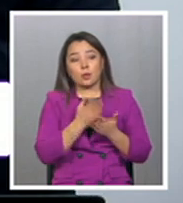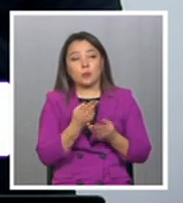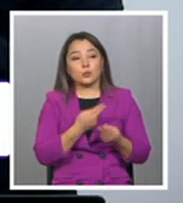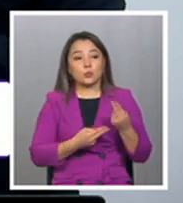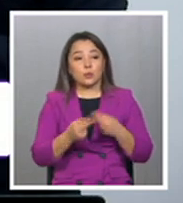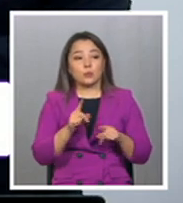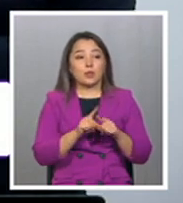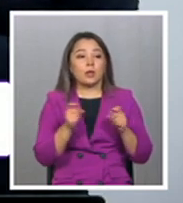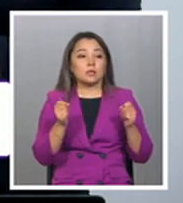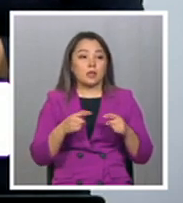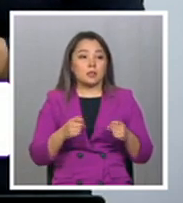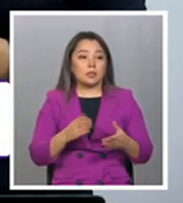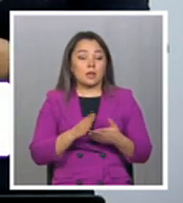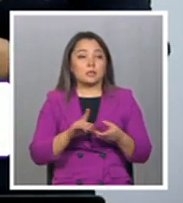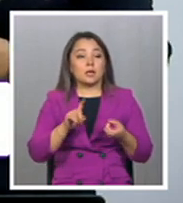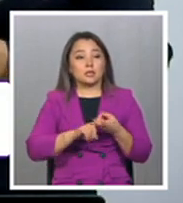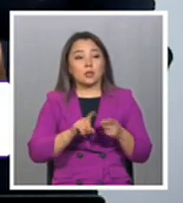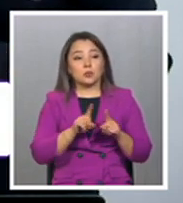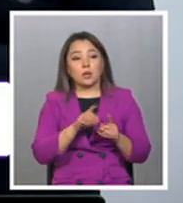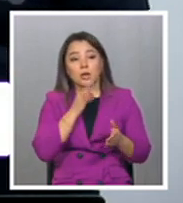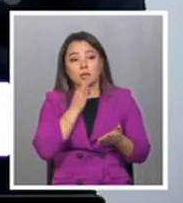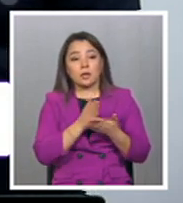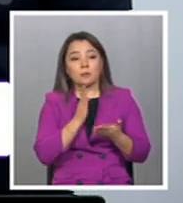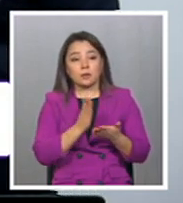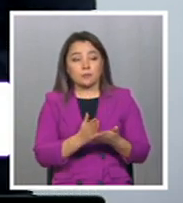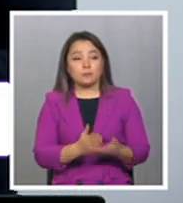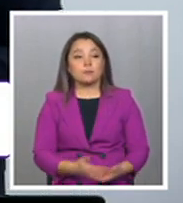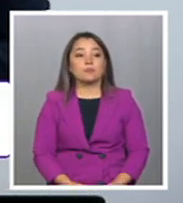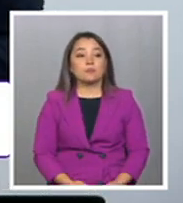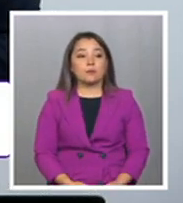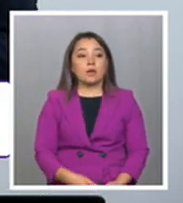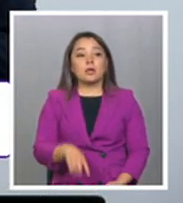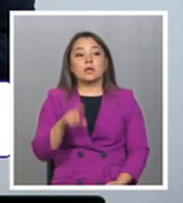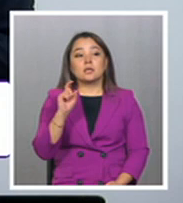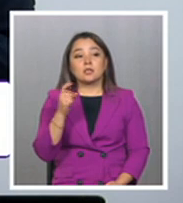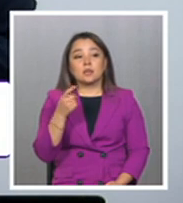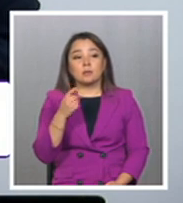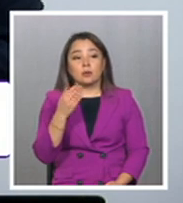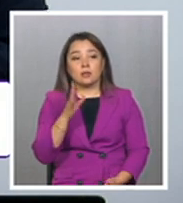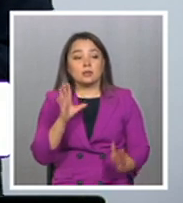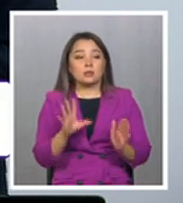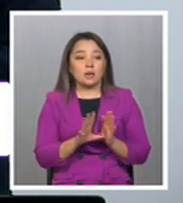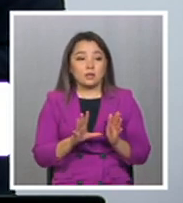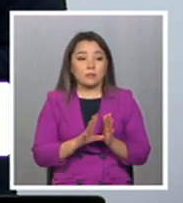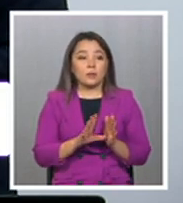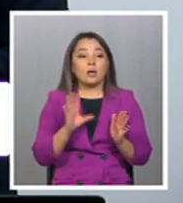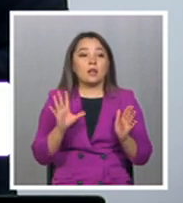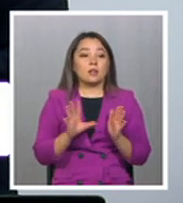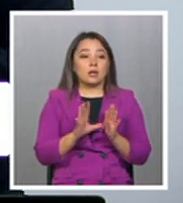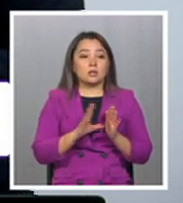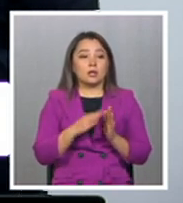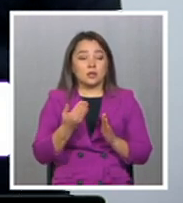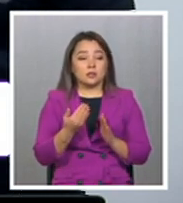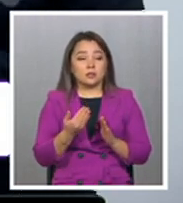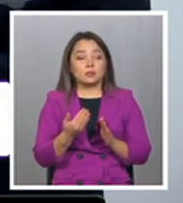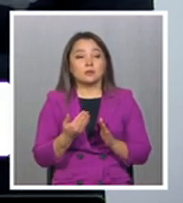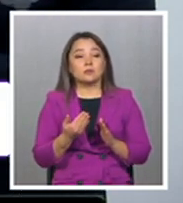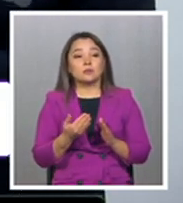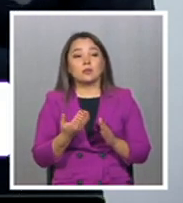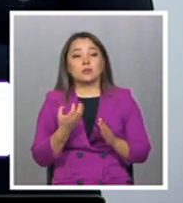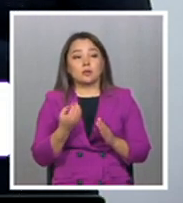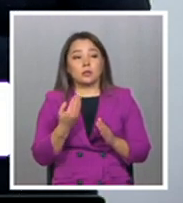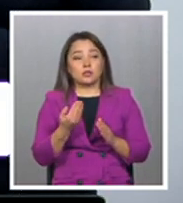суреттеріне сәйкестендіріңіз. Яғни химиялық энергия, электр энергиясы